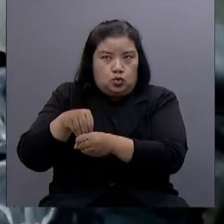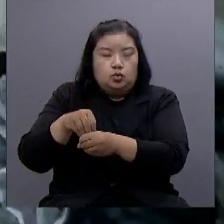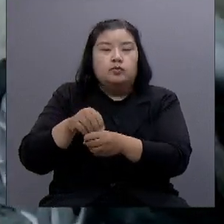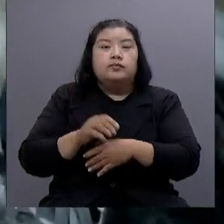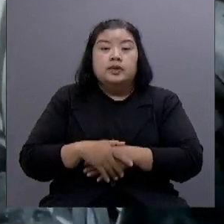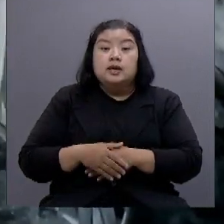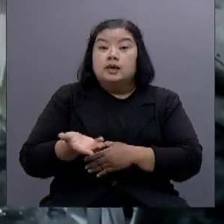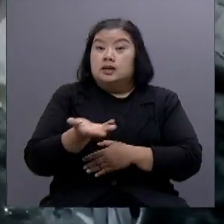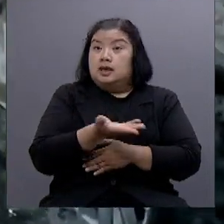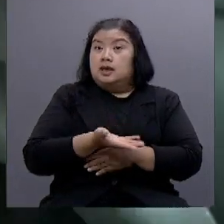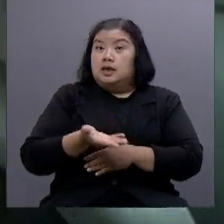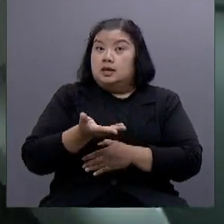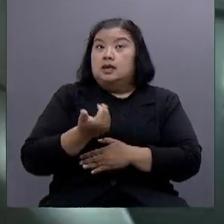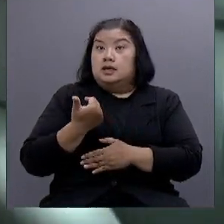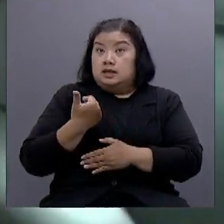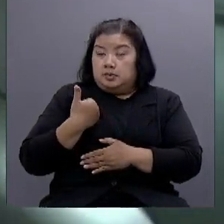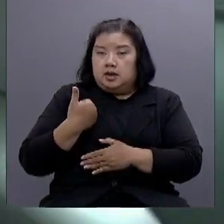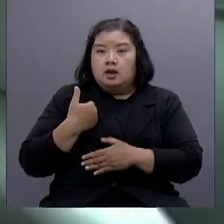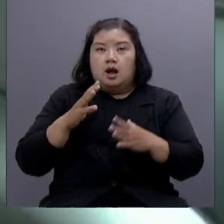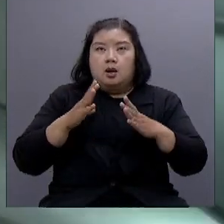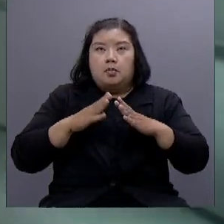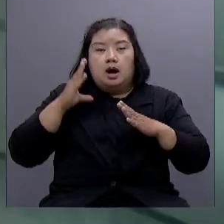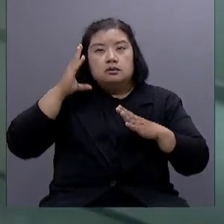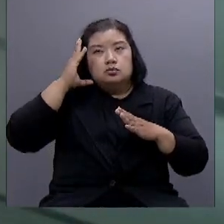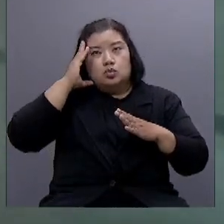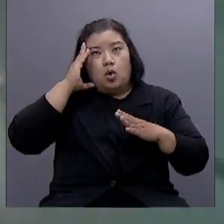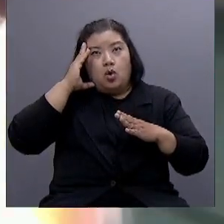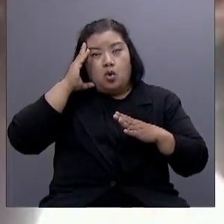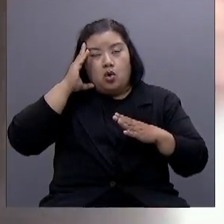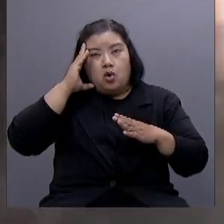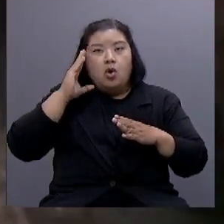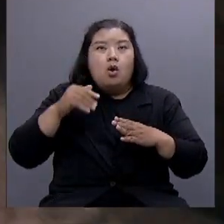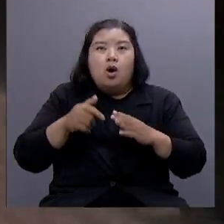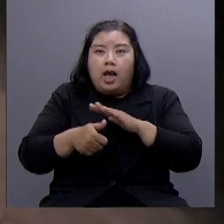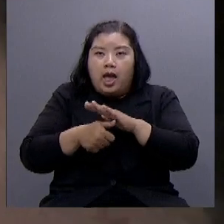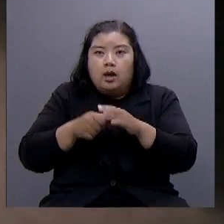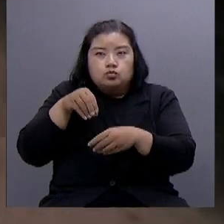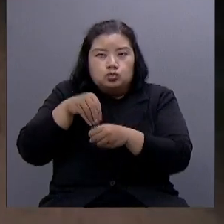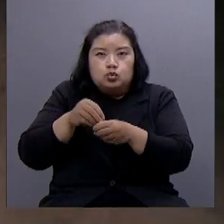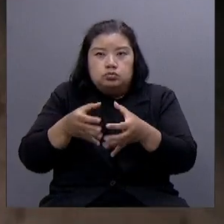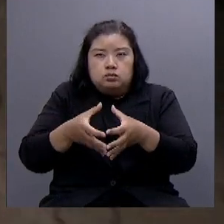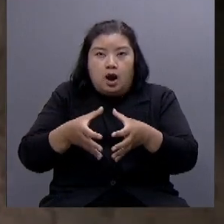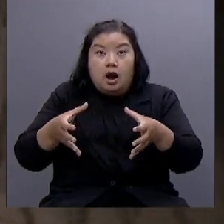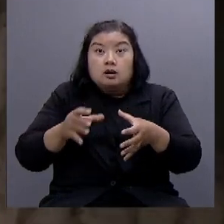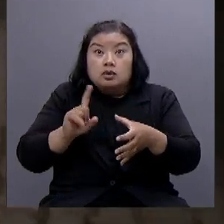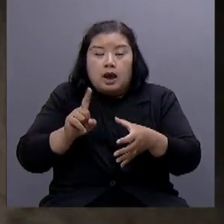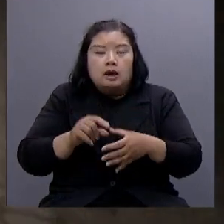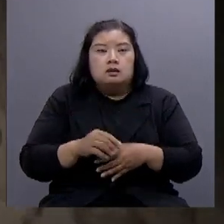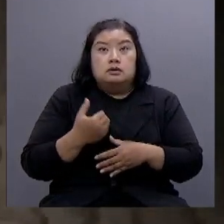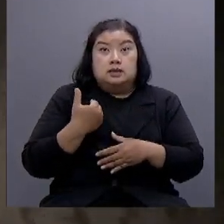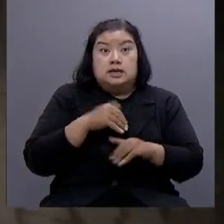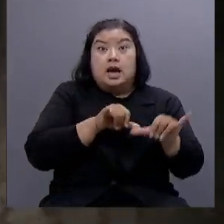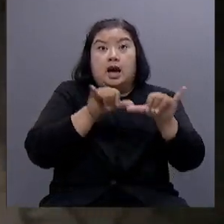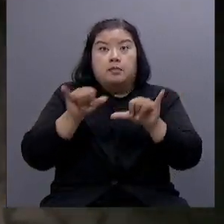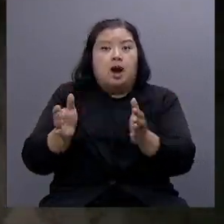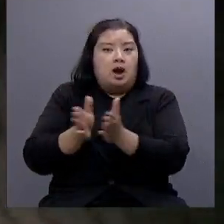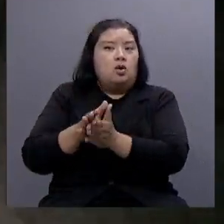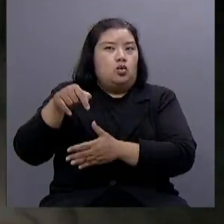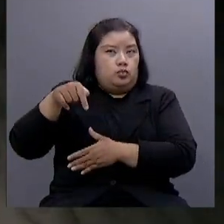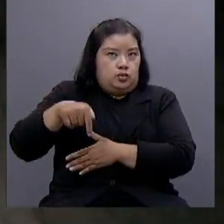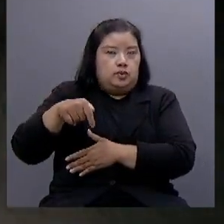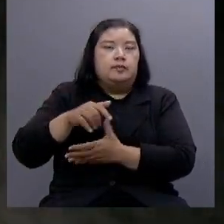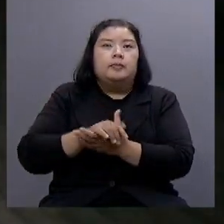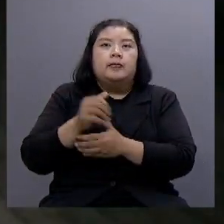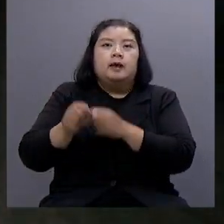ที่นี่ก็ยังเป็นแหล่งกบดานของกลุ่มติดอาวุธแนวคิดสุดโต่งที่หนีมาจากเชสเนียด้วยค่ะโดยเมื่อ10